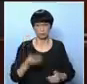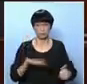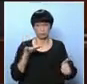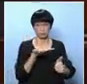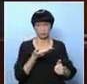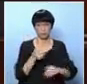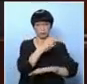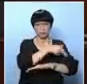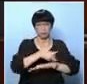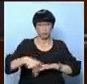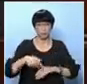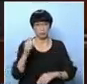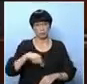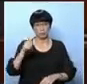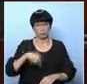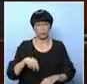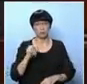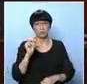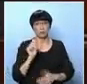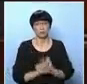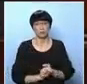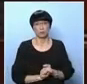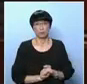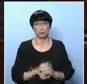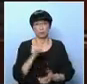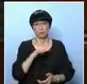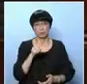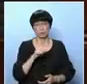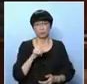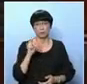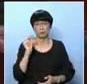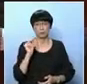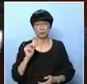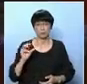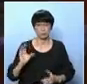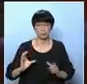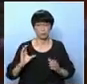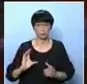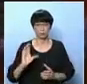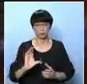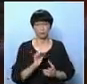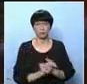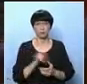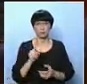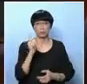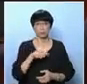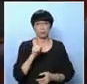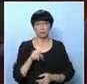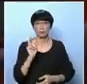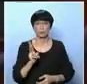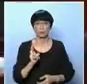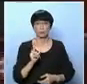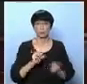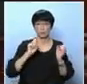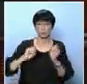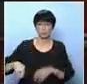1,000元一尺，我都是1700亿。仲好处就是怎样呢？即刻解决埋个1200公顷的中